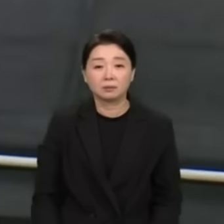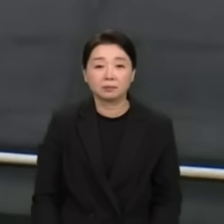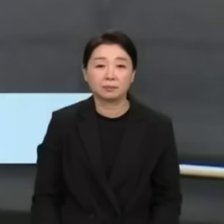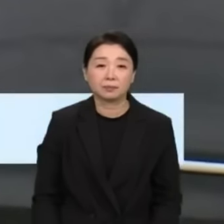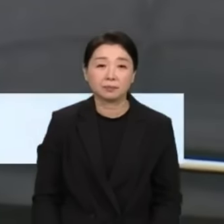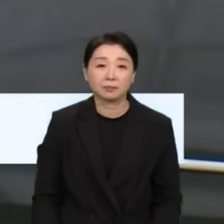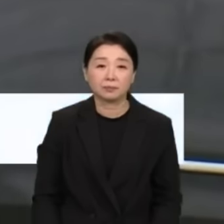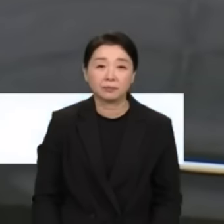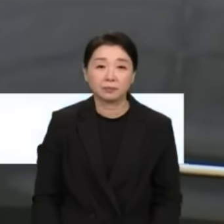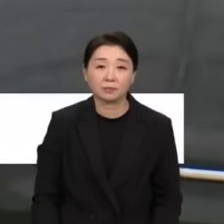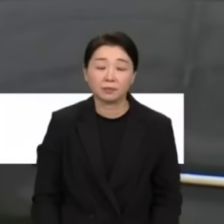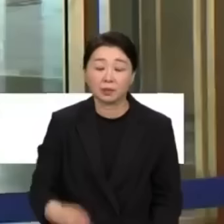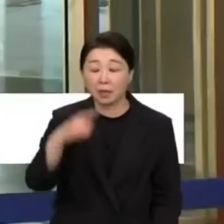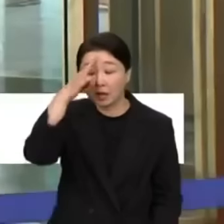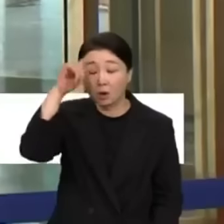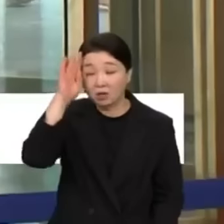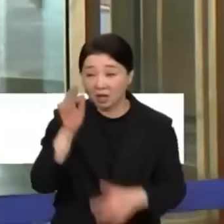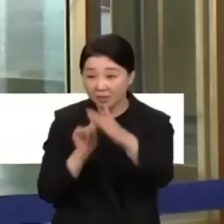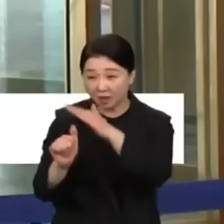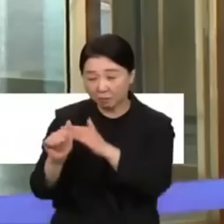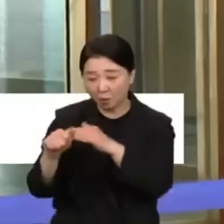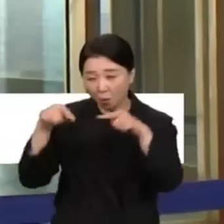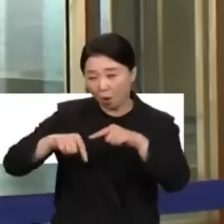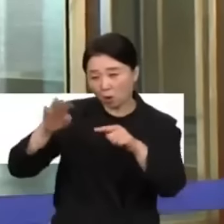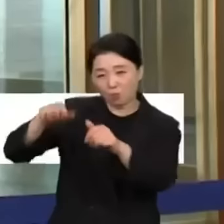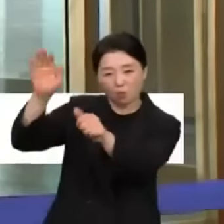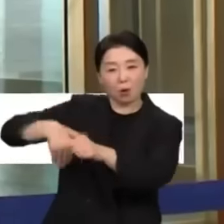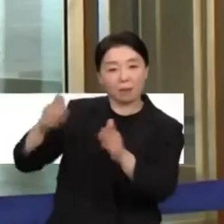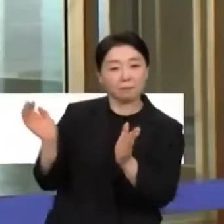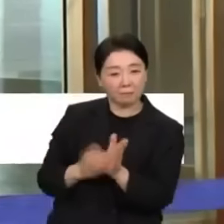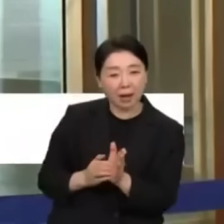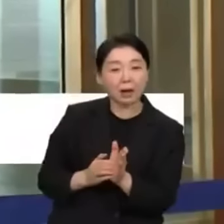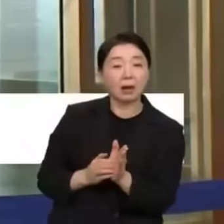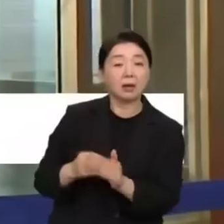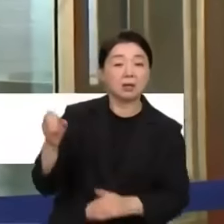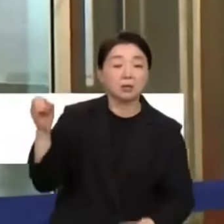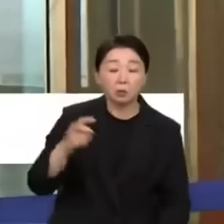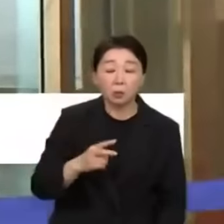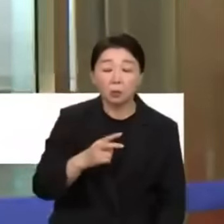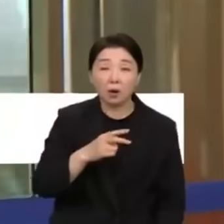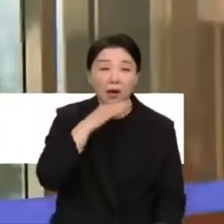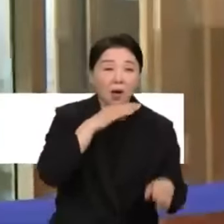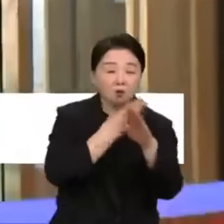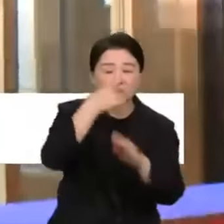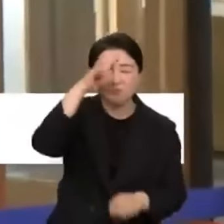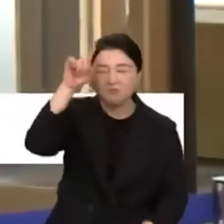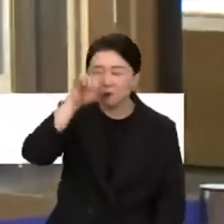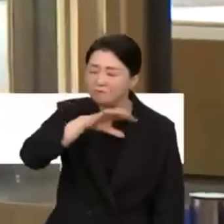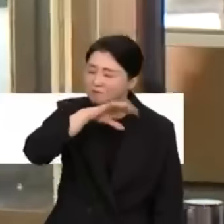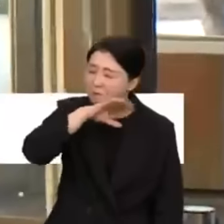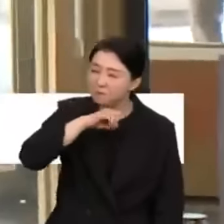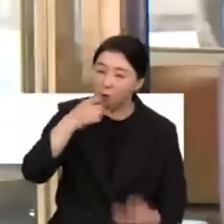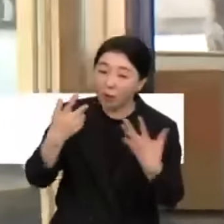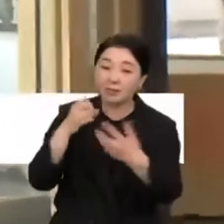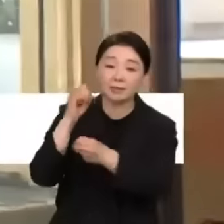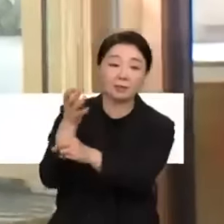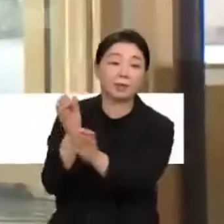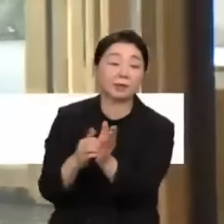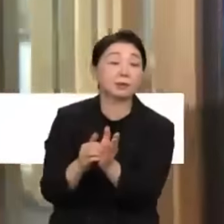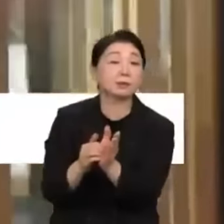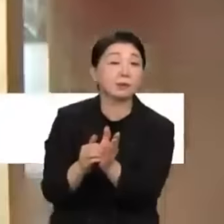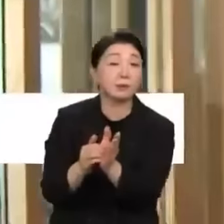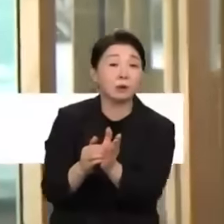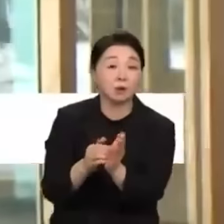지노비에프 주한 러시아 대사를 외교부로 초치해 북러 조약 체결에 대한 엄중한 항의의 뜻도 전달했습니다.